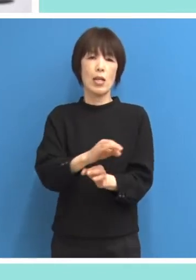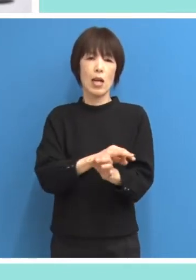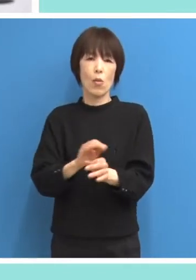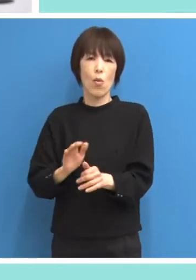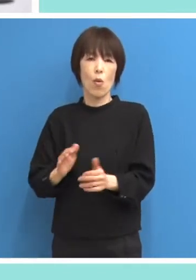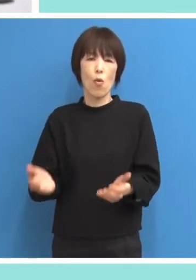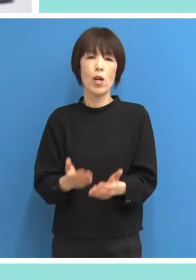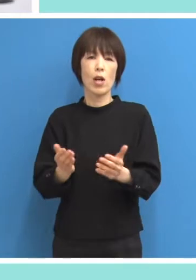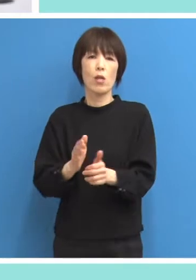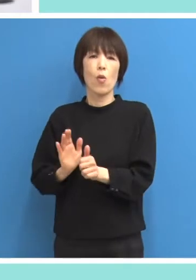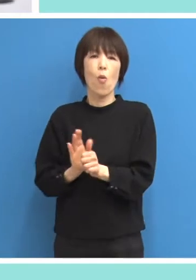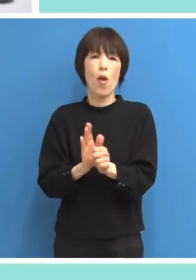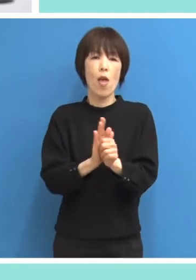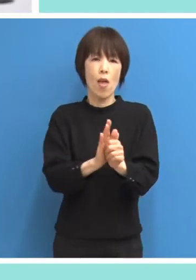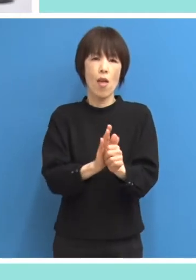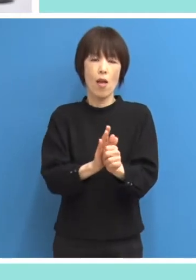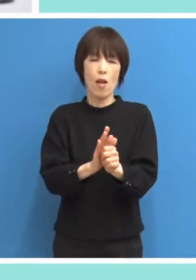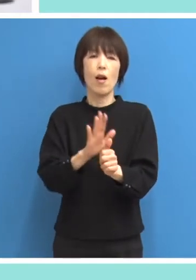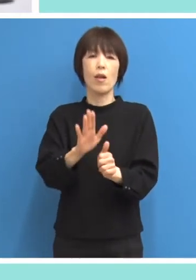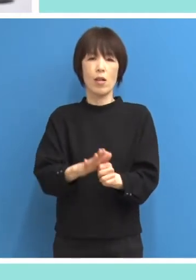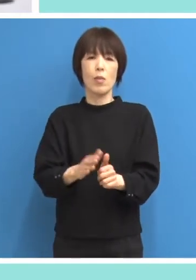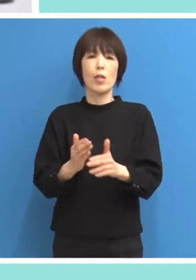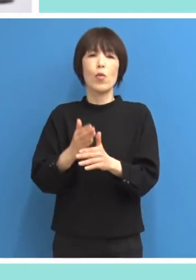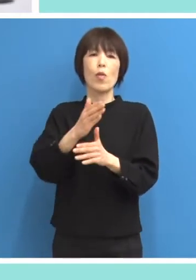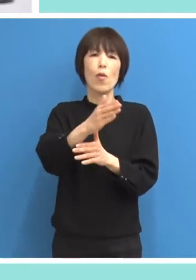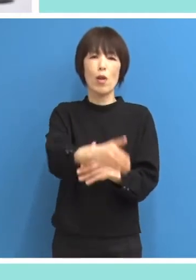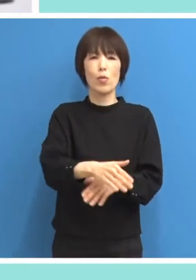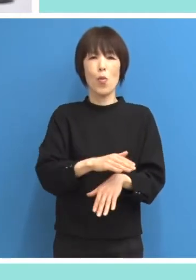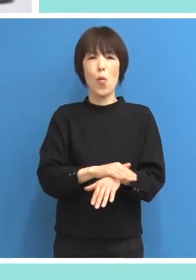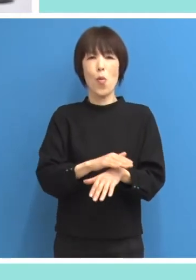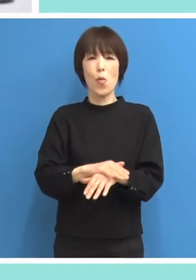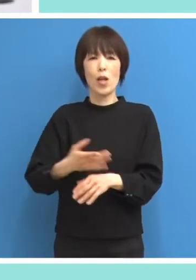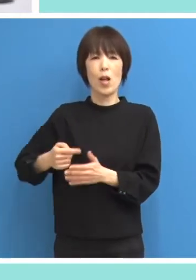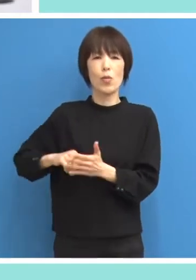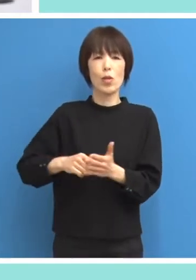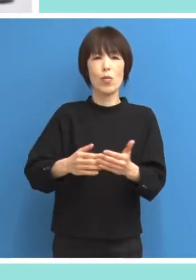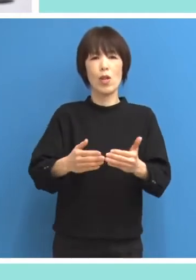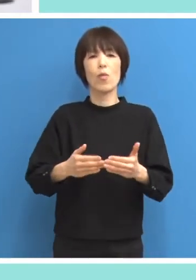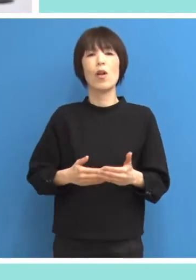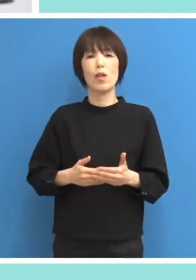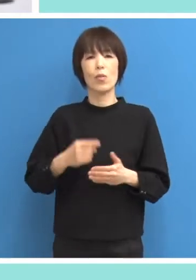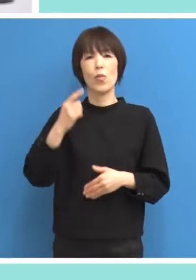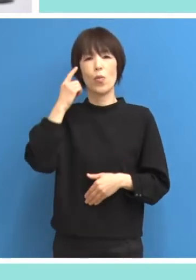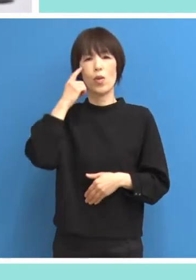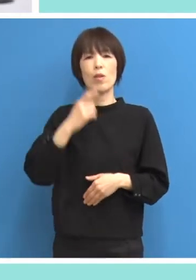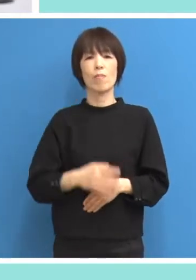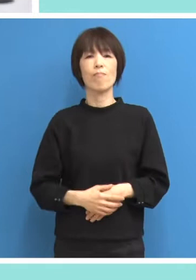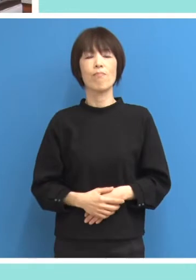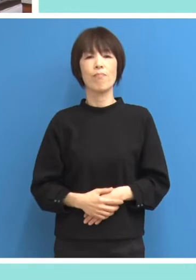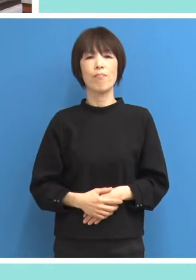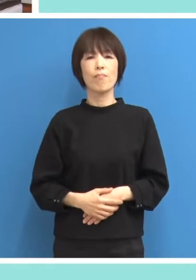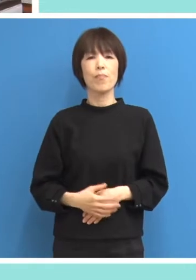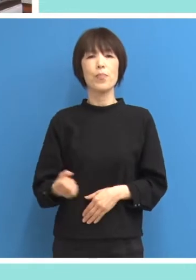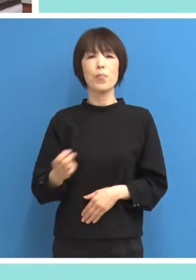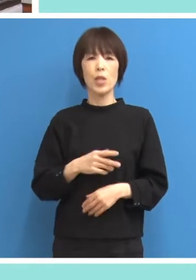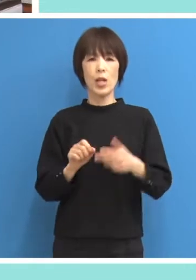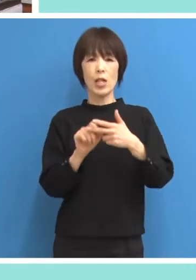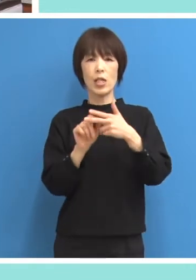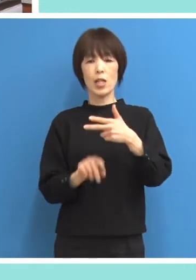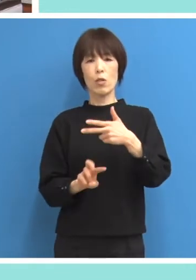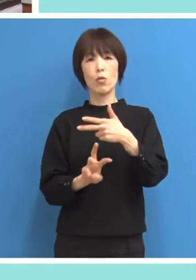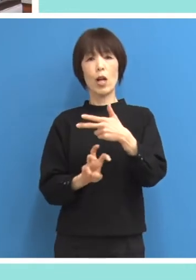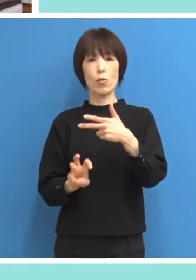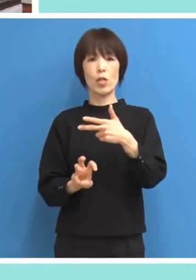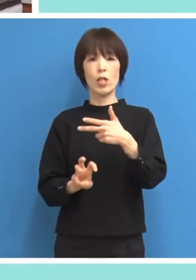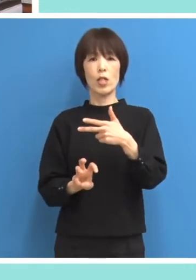しようよという形で、みんなで乗り越えようというふうに取り組んできたのかなと思います。でまた7月